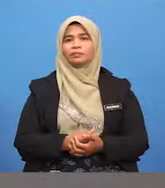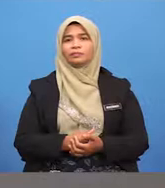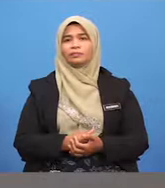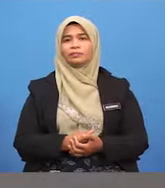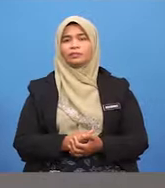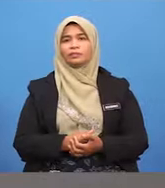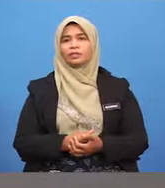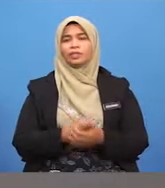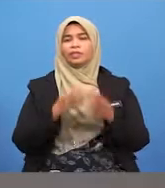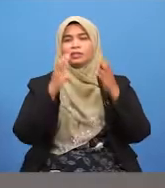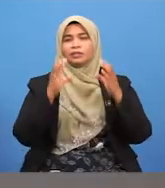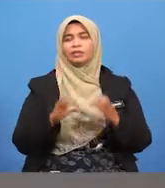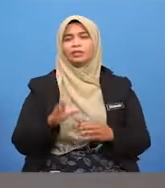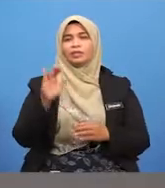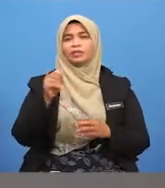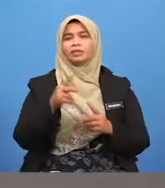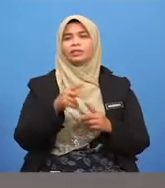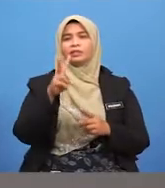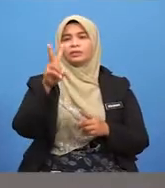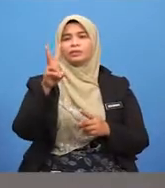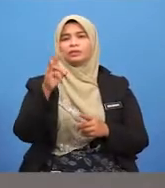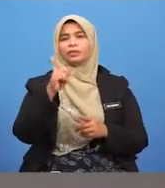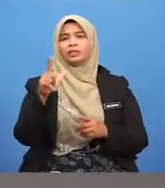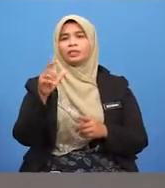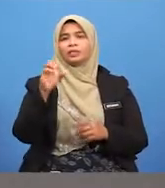ke ada yang kedua adalah snip